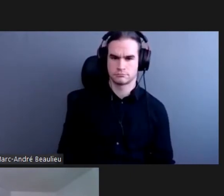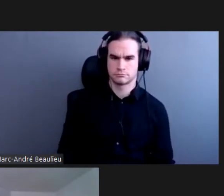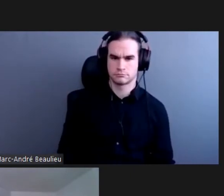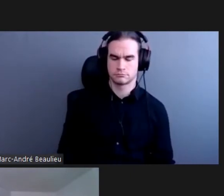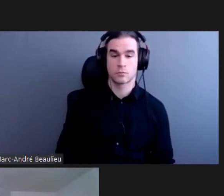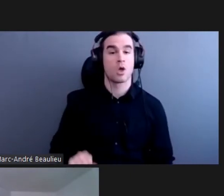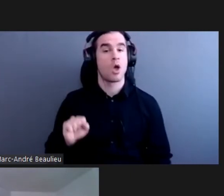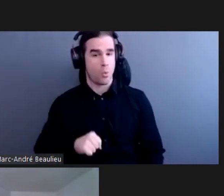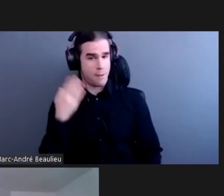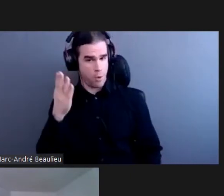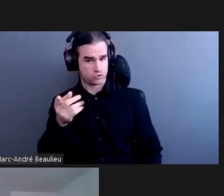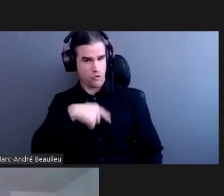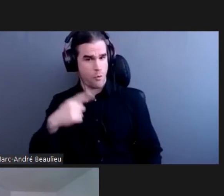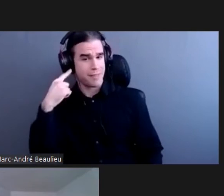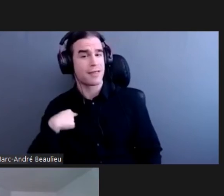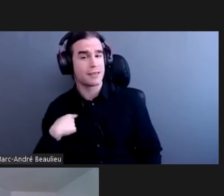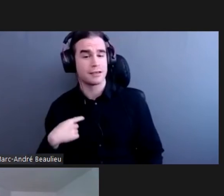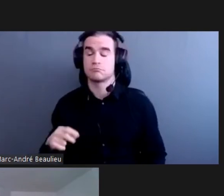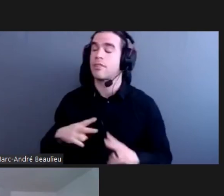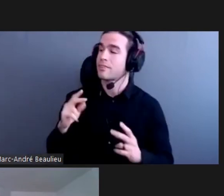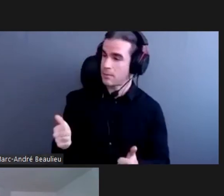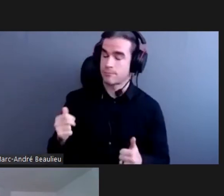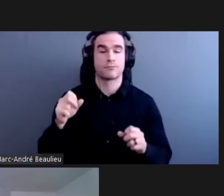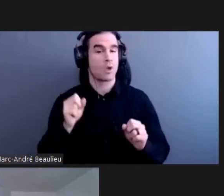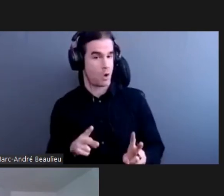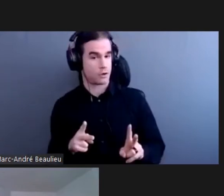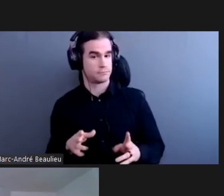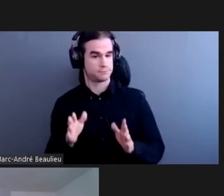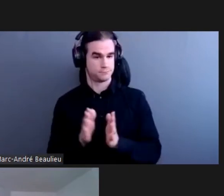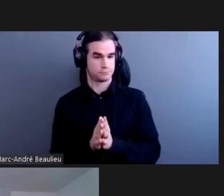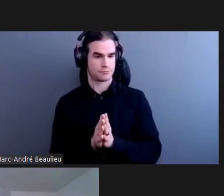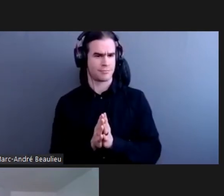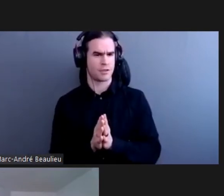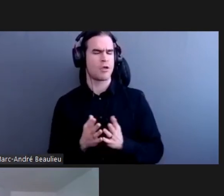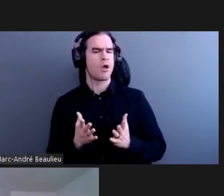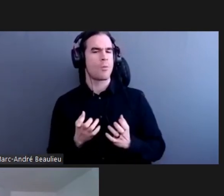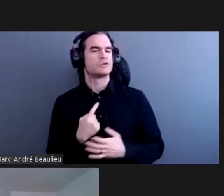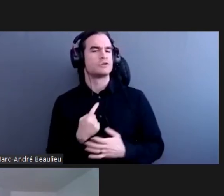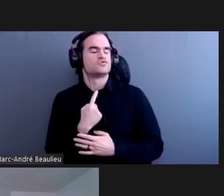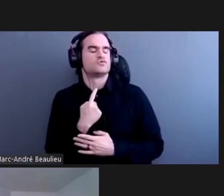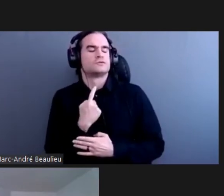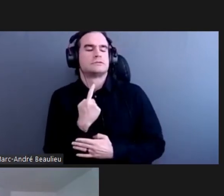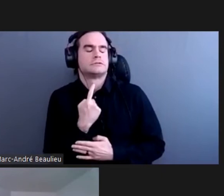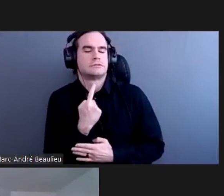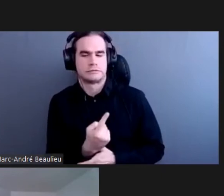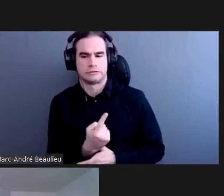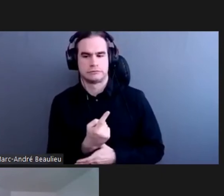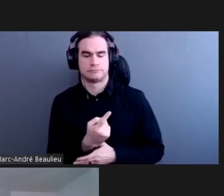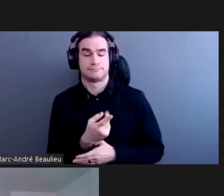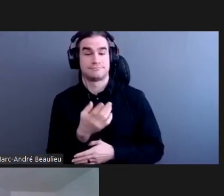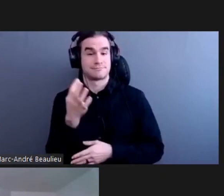Oui, bonjour, vous m'entendez? Très bien. OK. Ben, je veux simplement dire que je trouve que